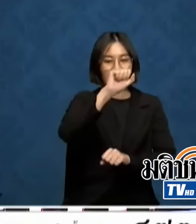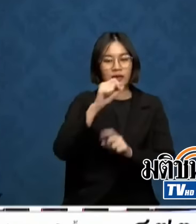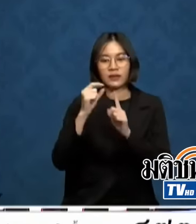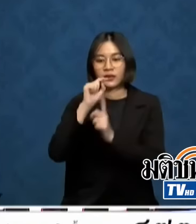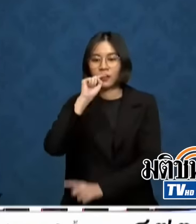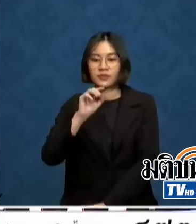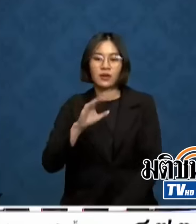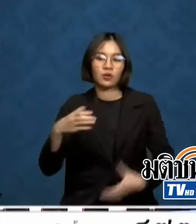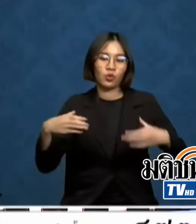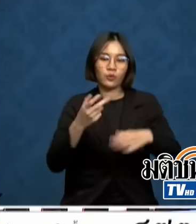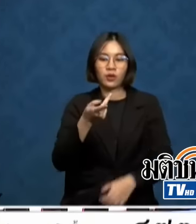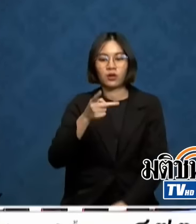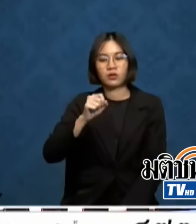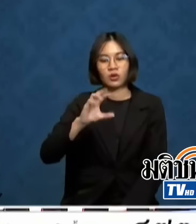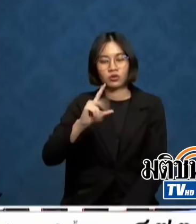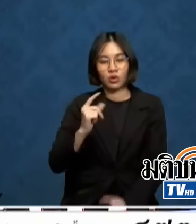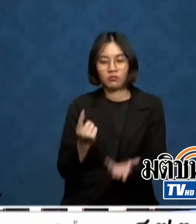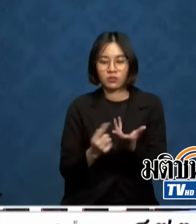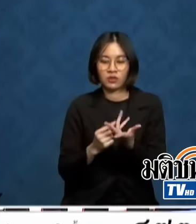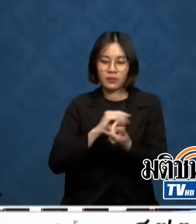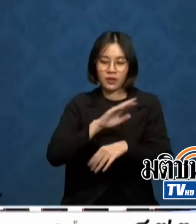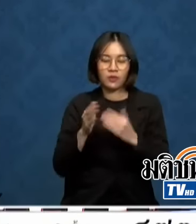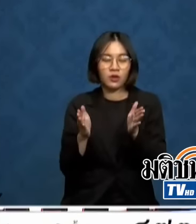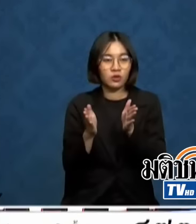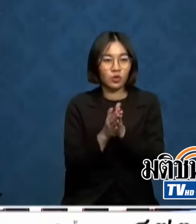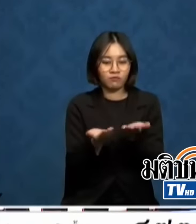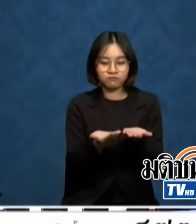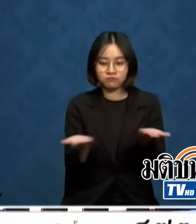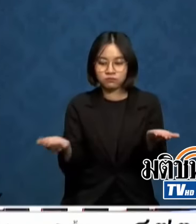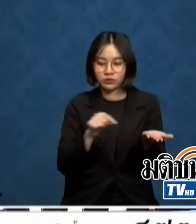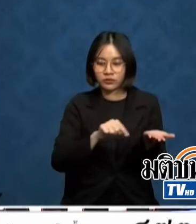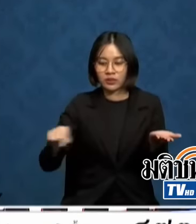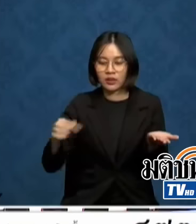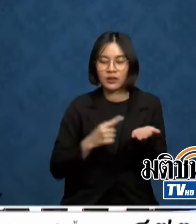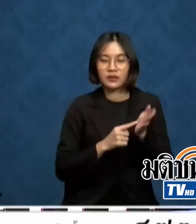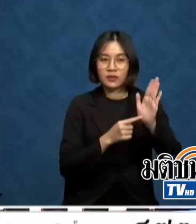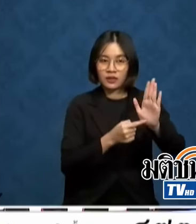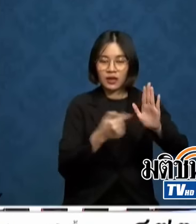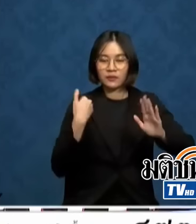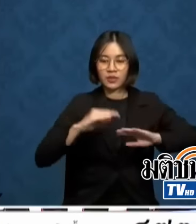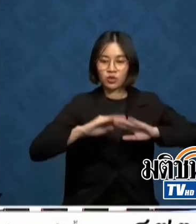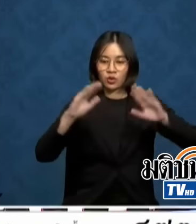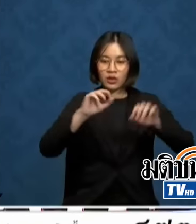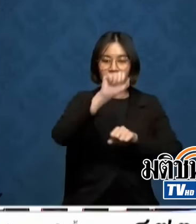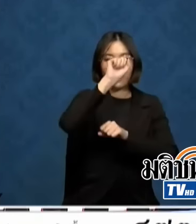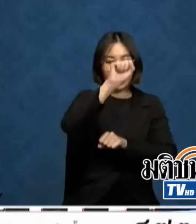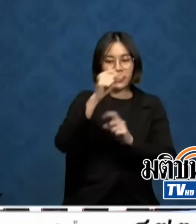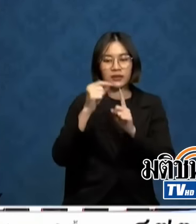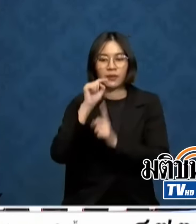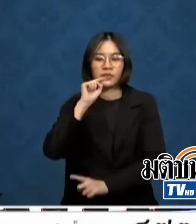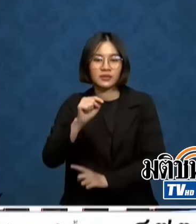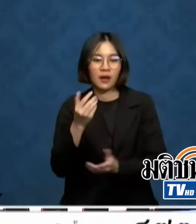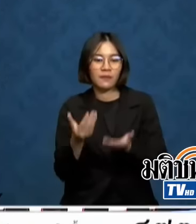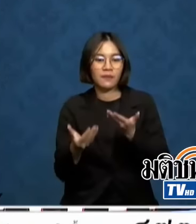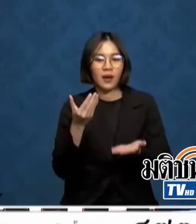ของคสชนะครับซึ่งพอนับรวมกันแล้วทุกฉบับนั้นเอ่อก็มีการเสนอให้มีการยกเลิกประกาศคำสั่งอยู่ที่ประมาณ